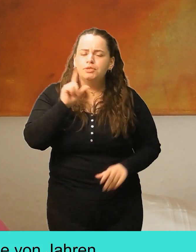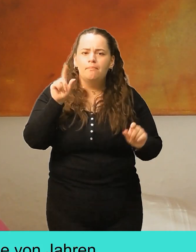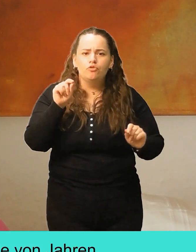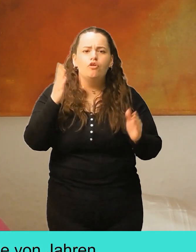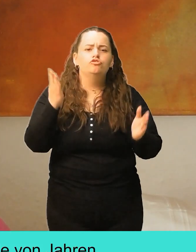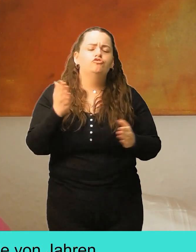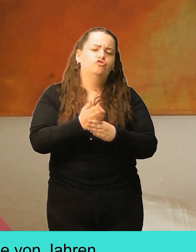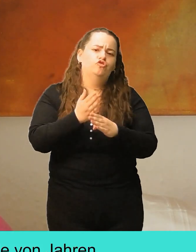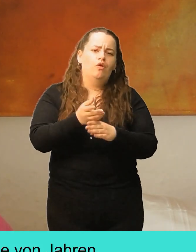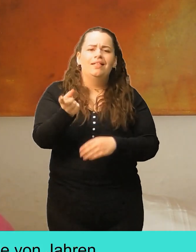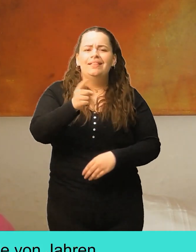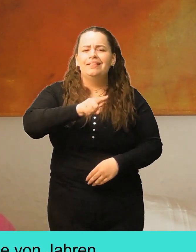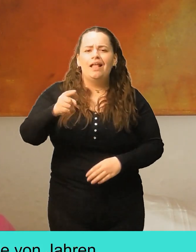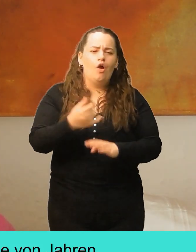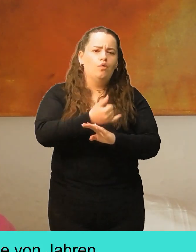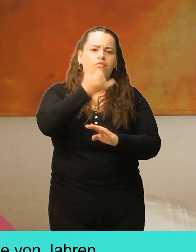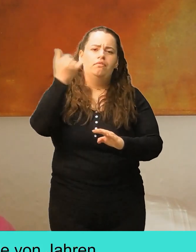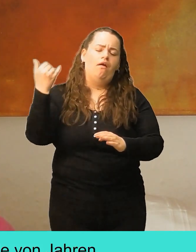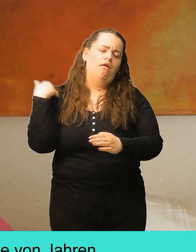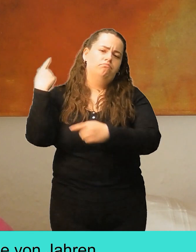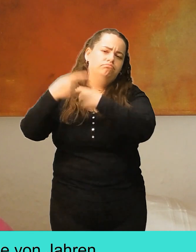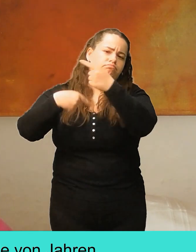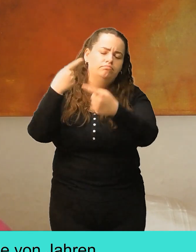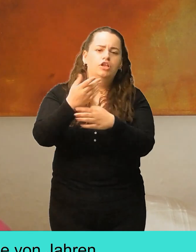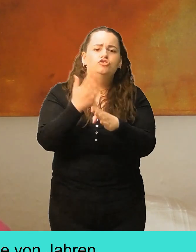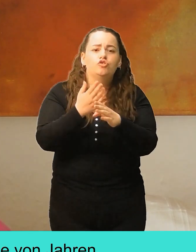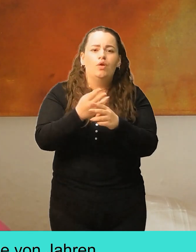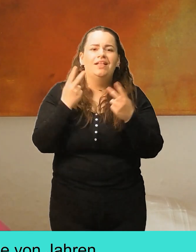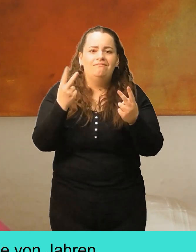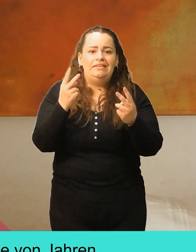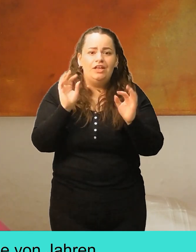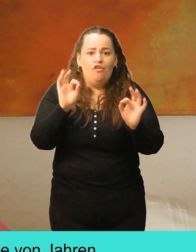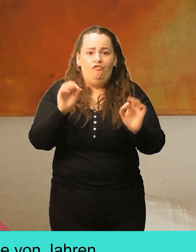Süß war also über tausende von Jahren sehr wichtig fürs Überleben.